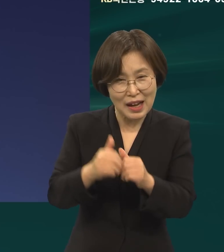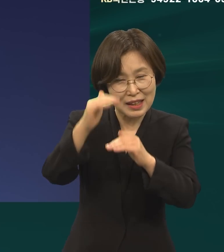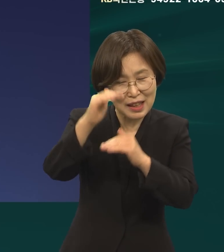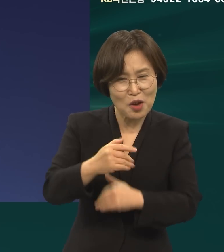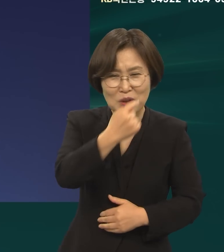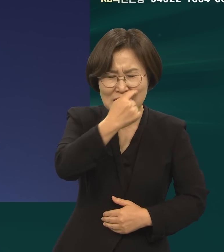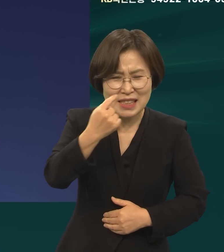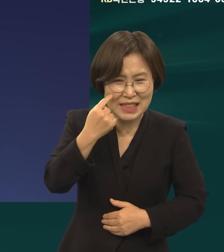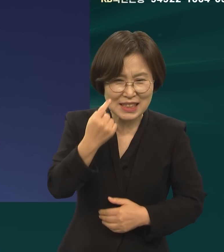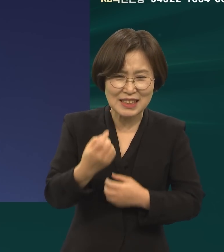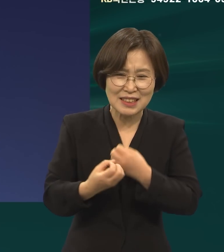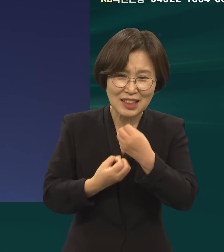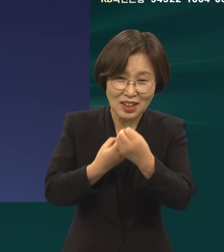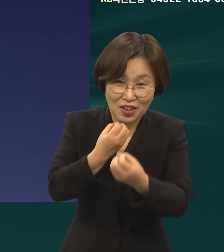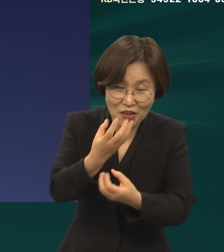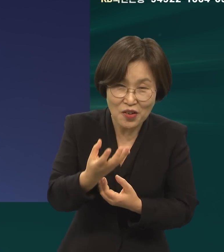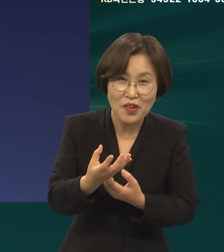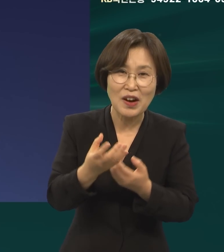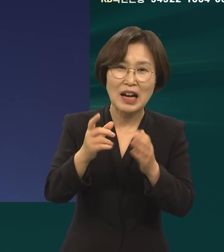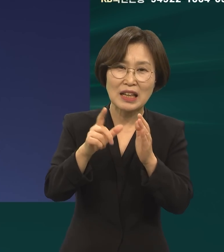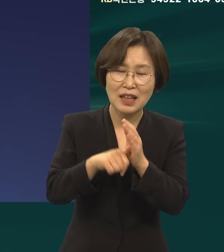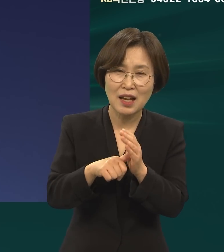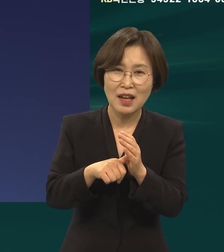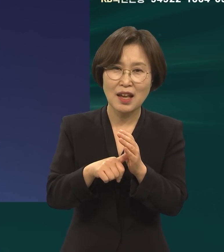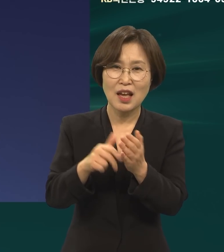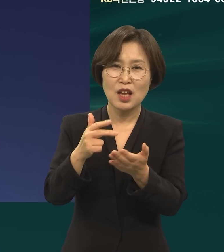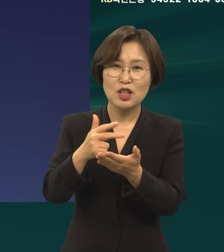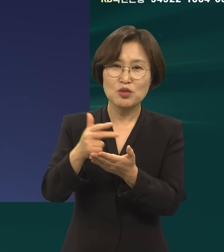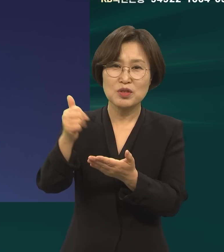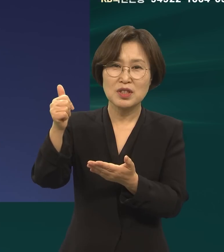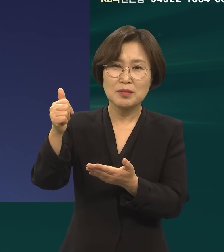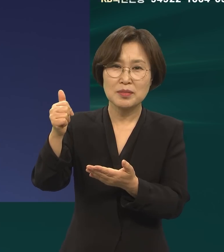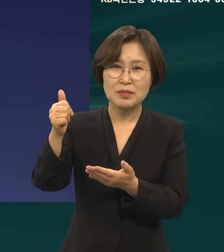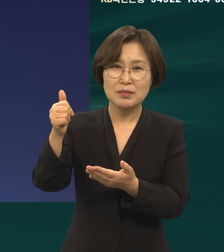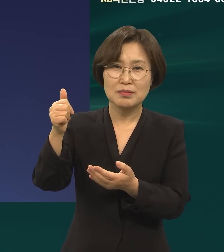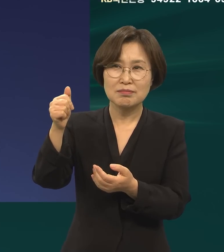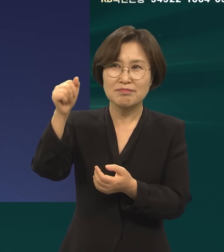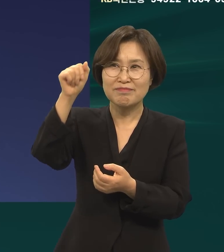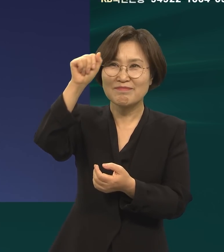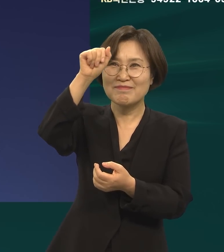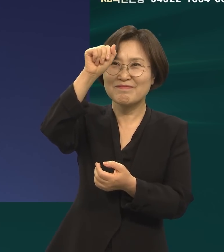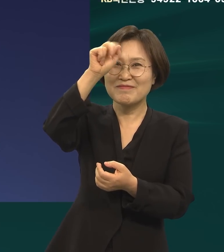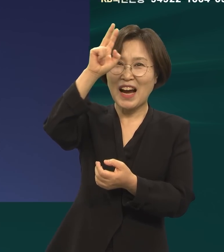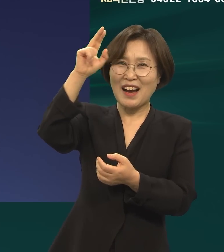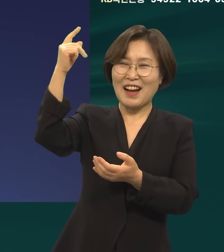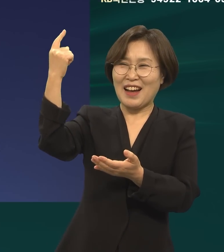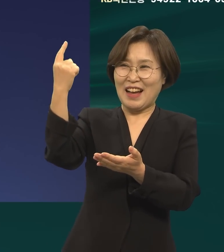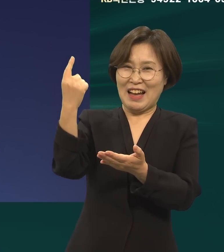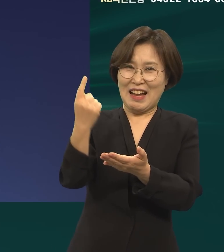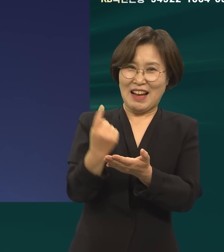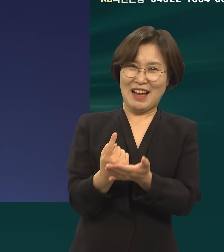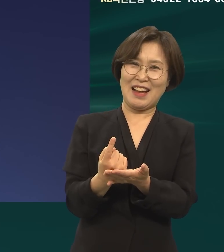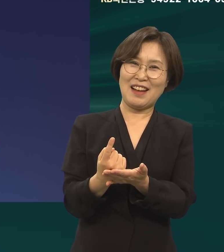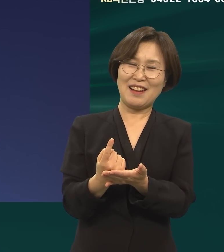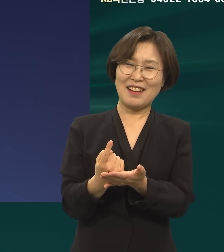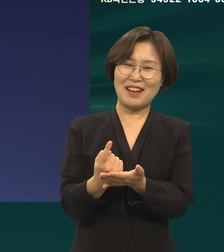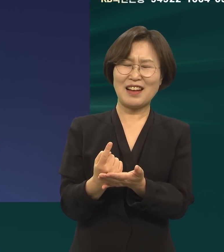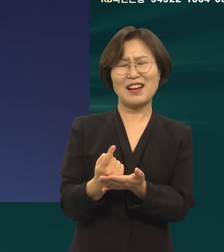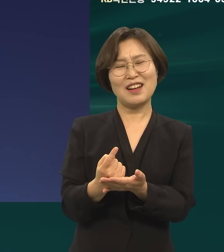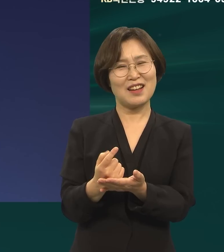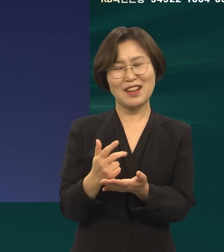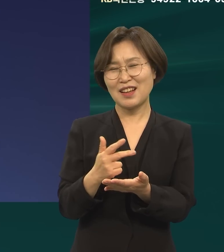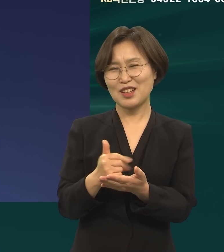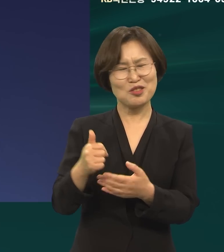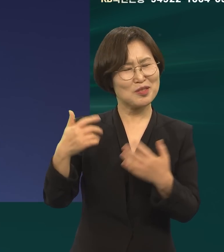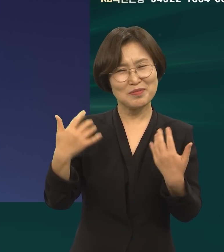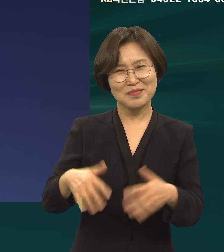증거하고 있을 때 또 주님은 기가 막히게 등장하십니다. 또 이게 얼마나 우리 주님의 센스 오브